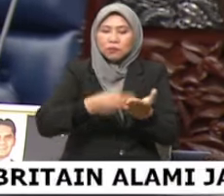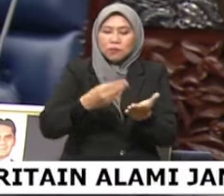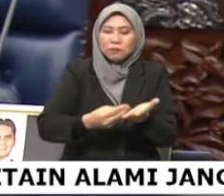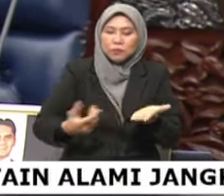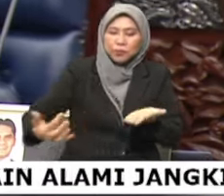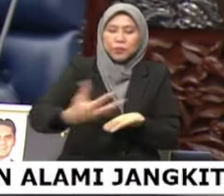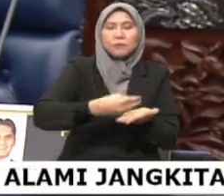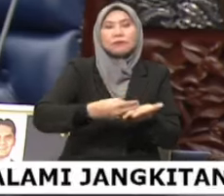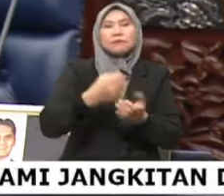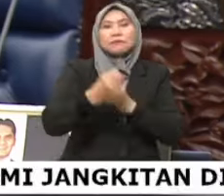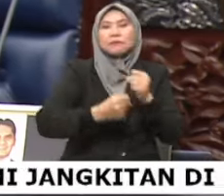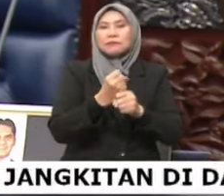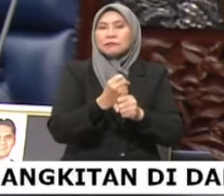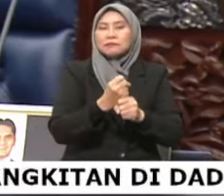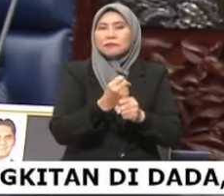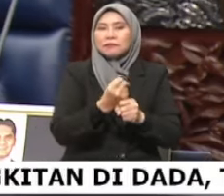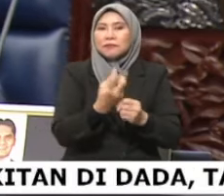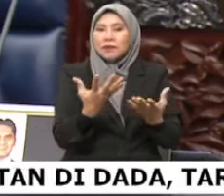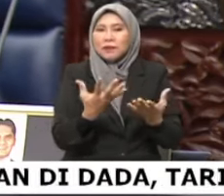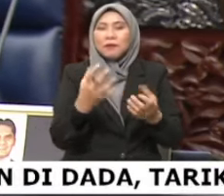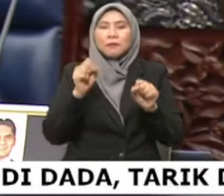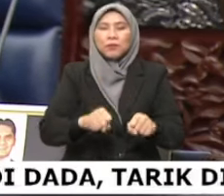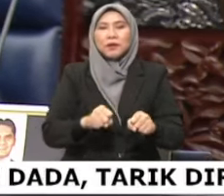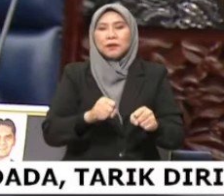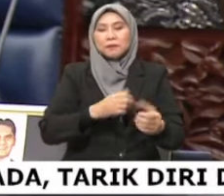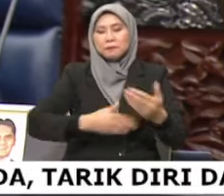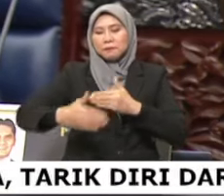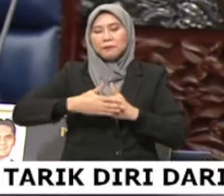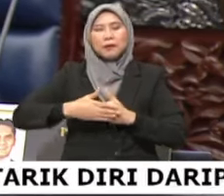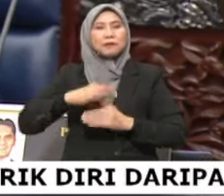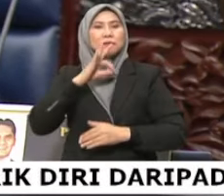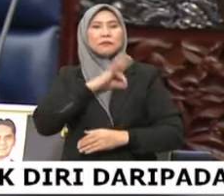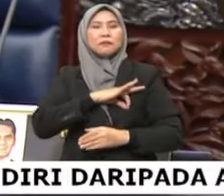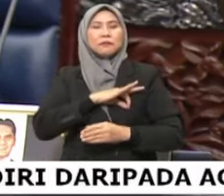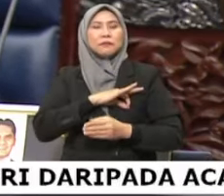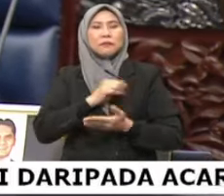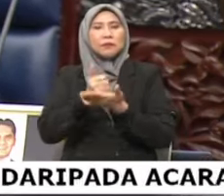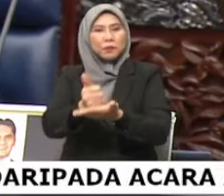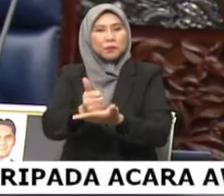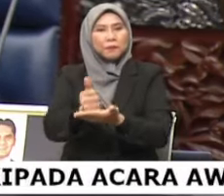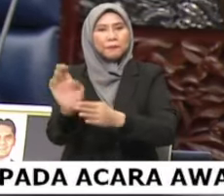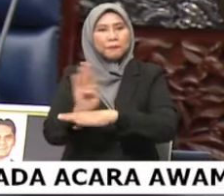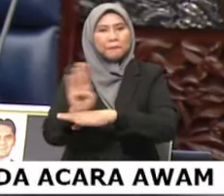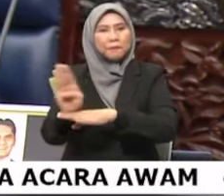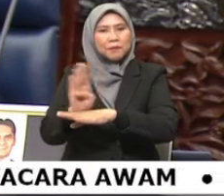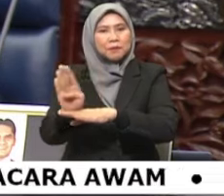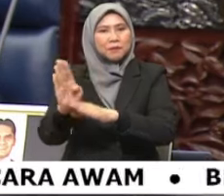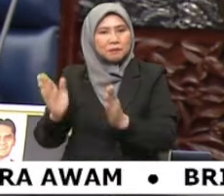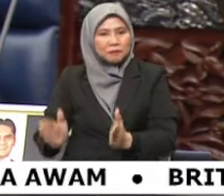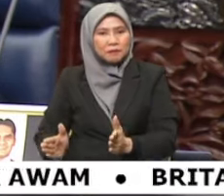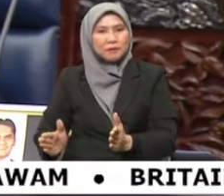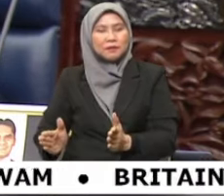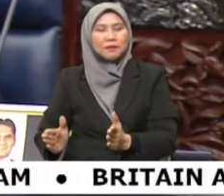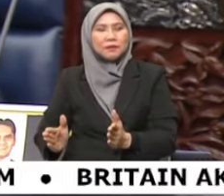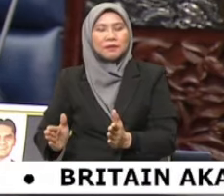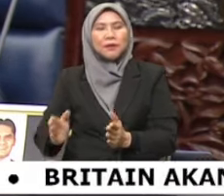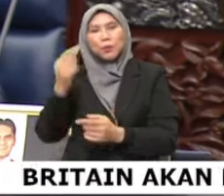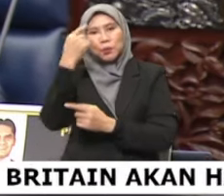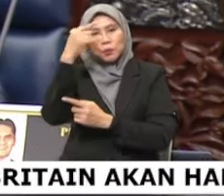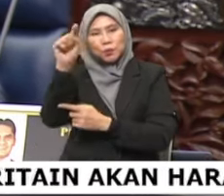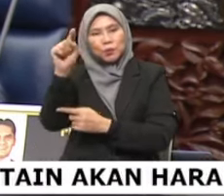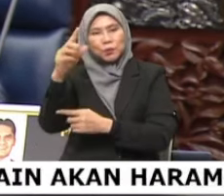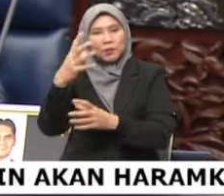ini dimanfaatkan kembali untuk membantu peniaga kecil sederhana untuk